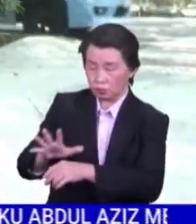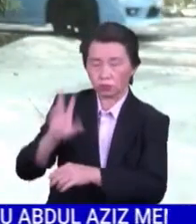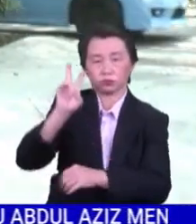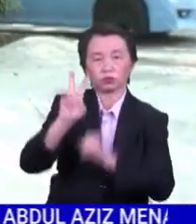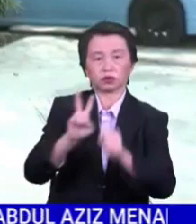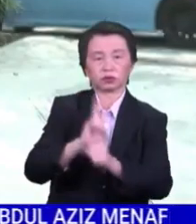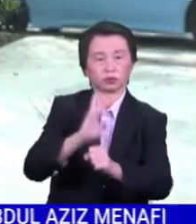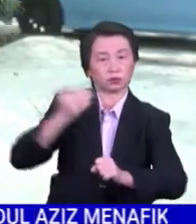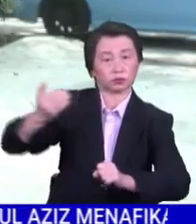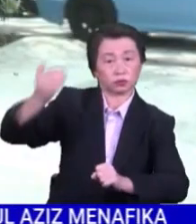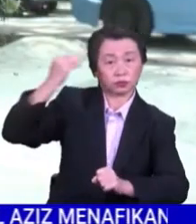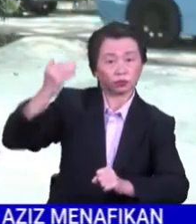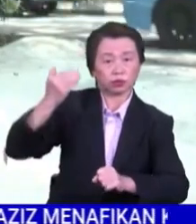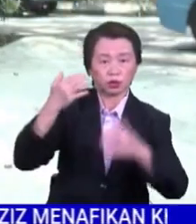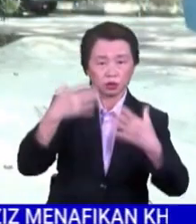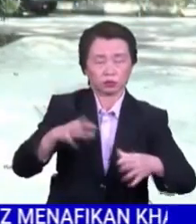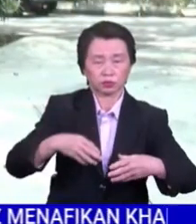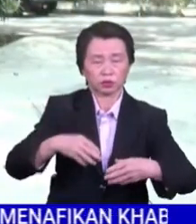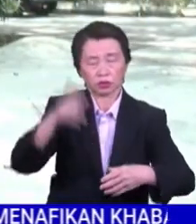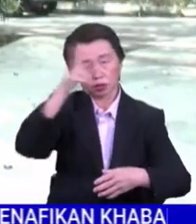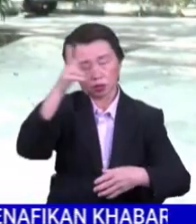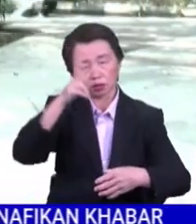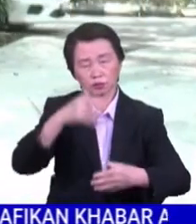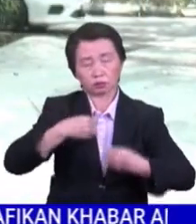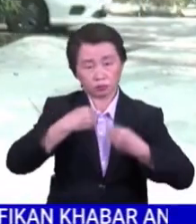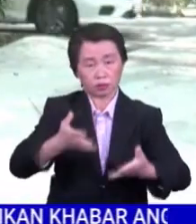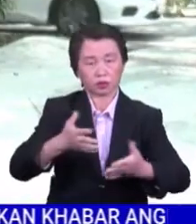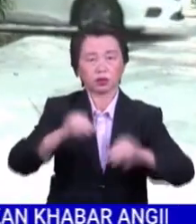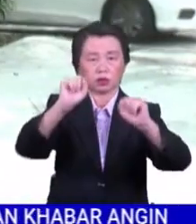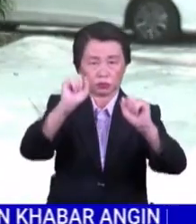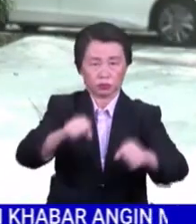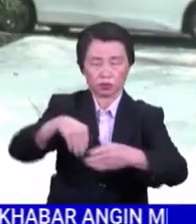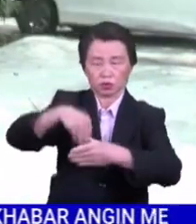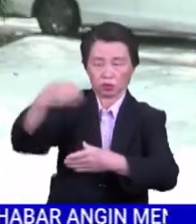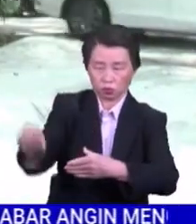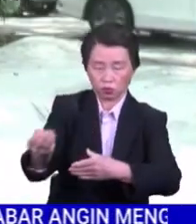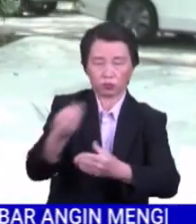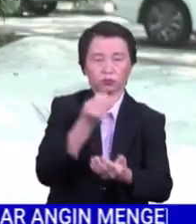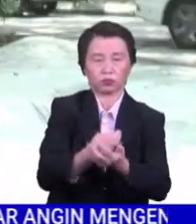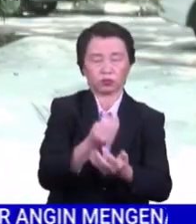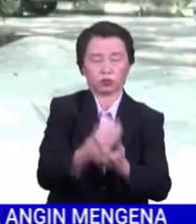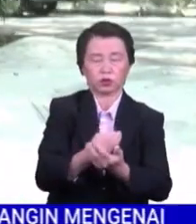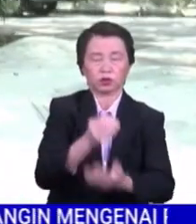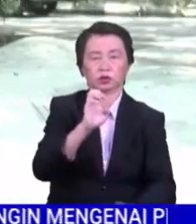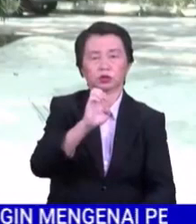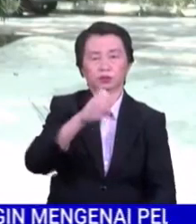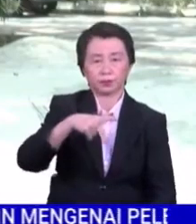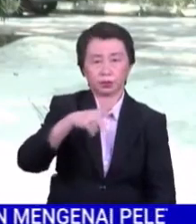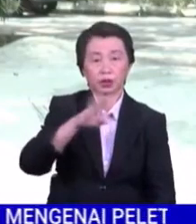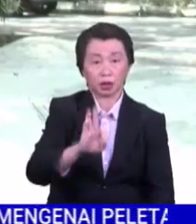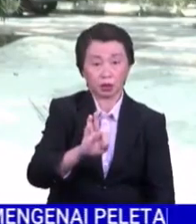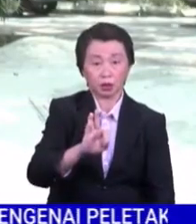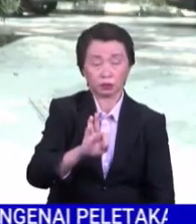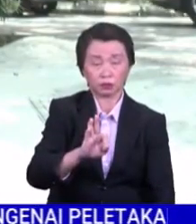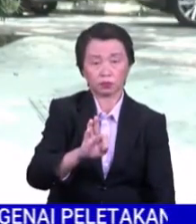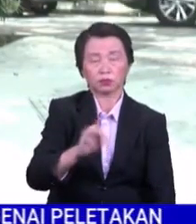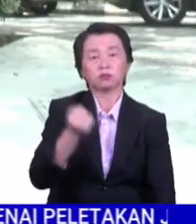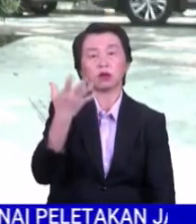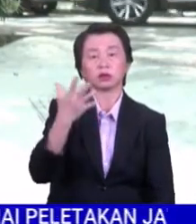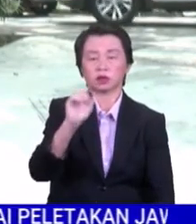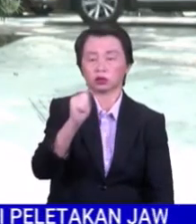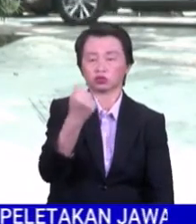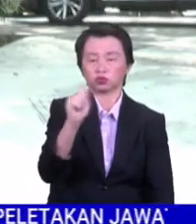2 tahun lalu. Lampu hijau telah diberikan kerajaan semalam dengan membenarkan pengeluaran caruman kumpulan wang simpanan pekerja KWSP